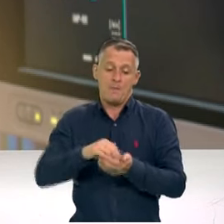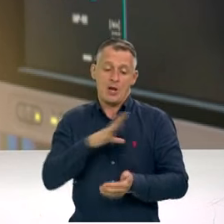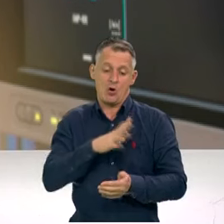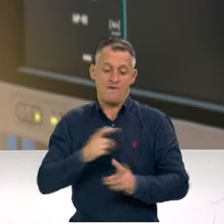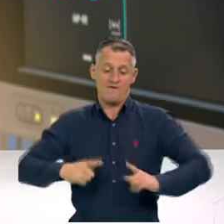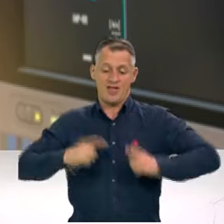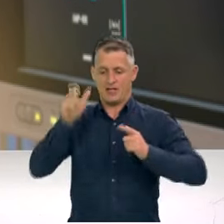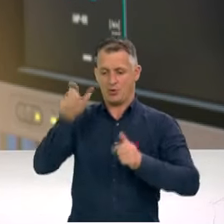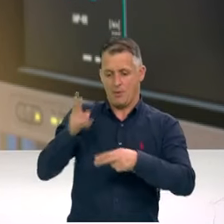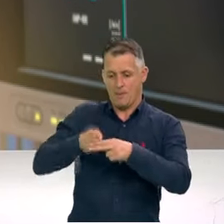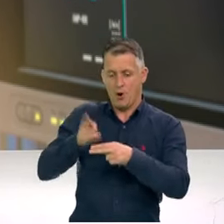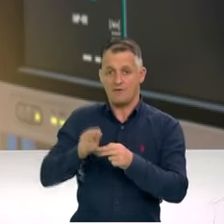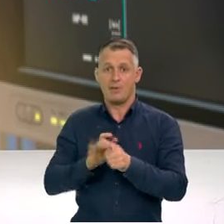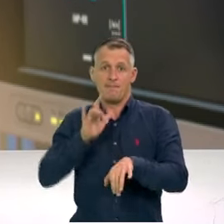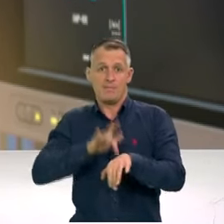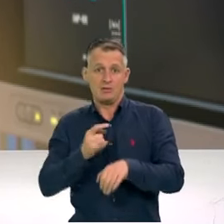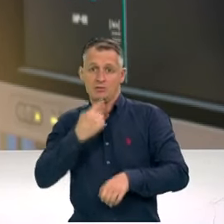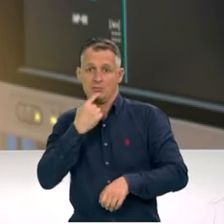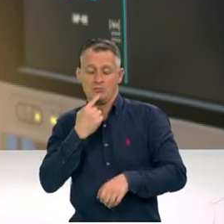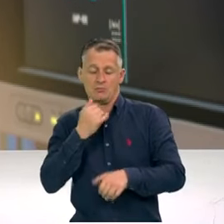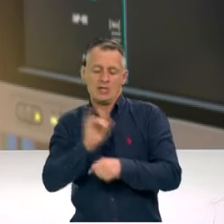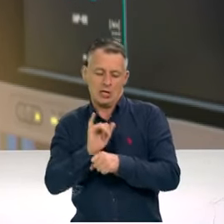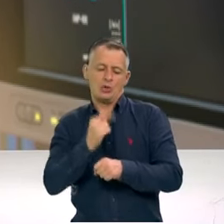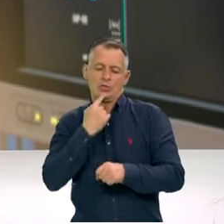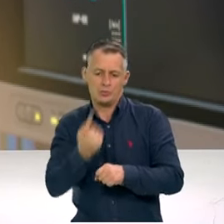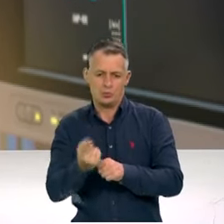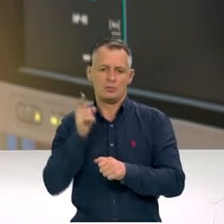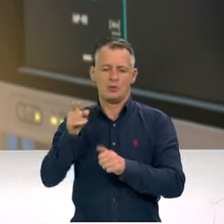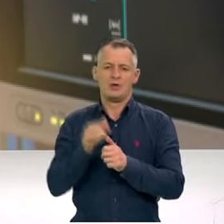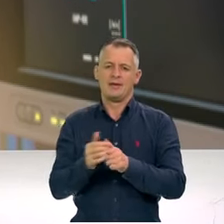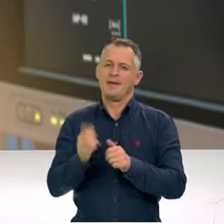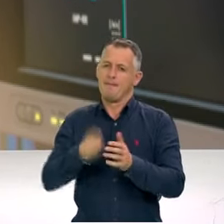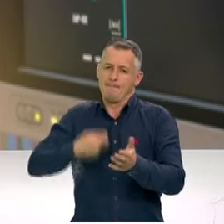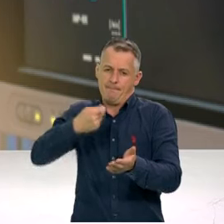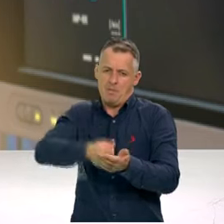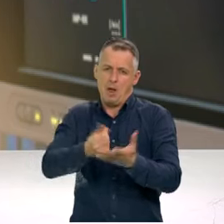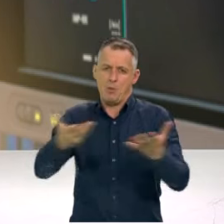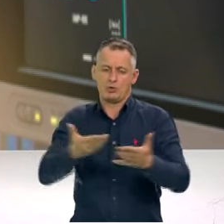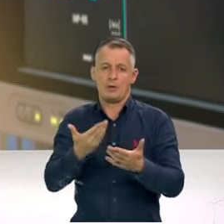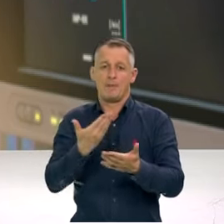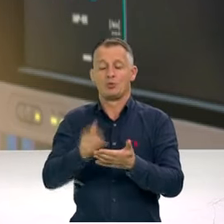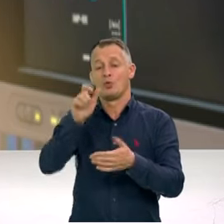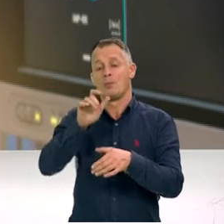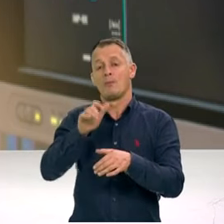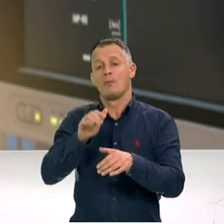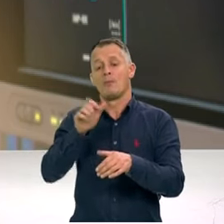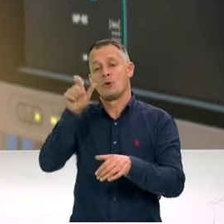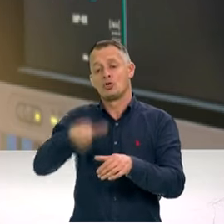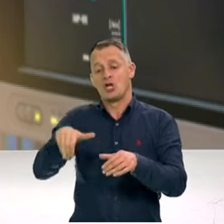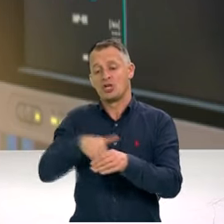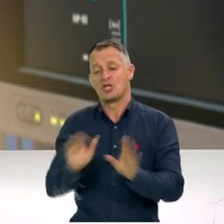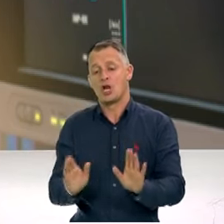spital spun că sunt nevoiți să aloce resurse importante pentru a i forma pe debutanți înainte să le dea pe mână îngrijirea